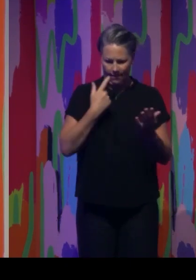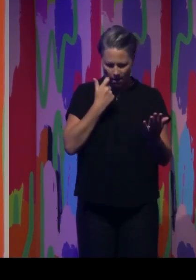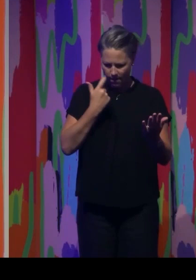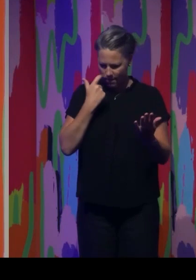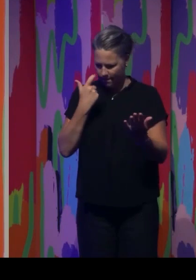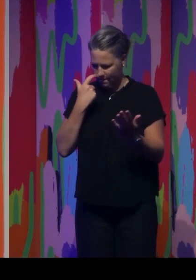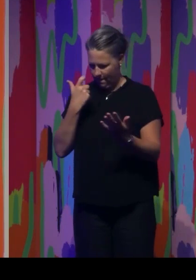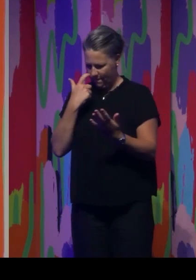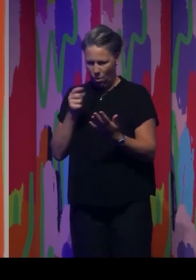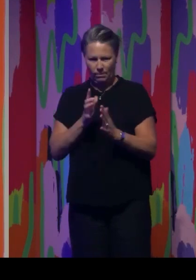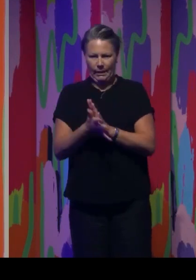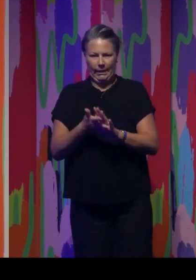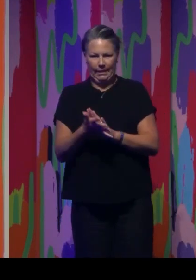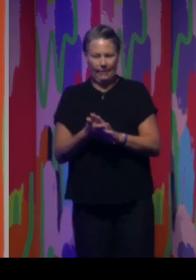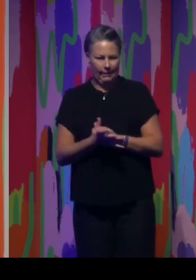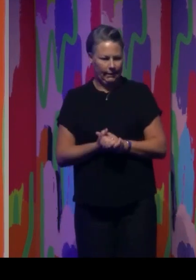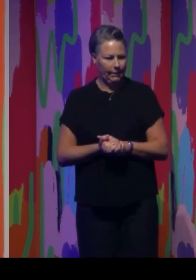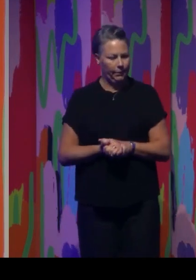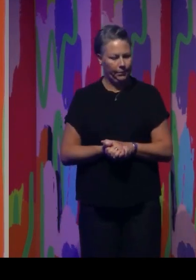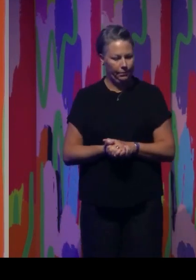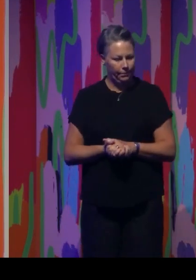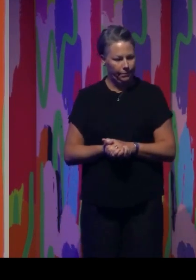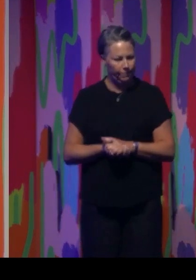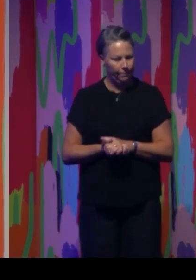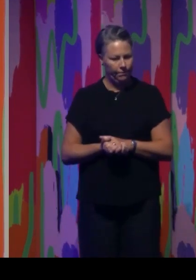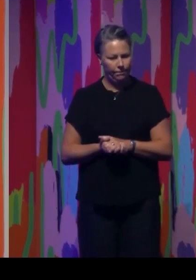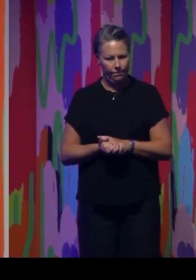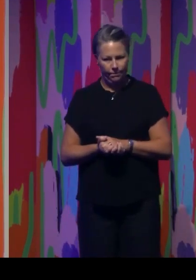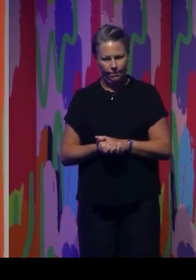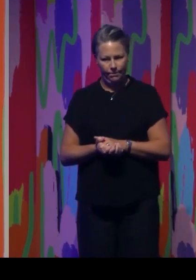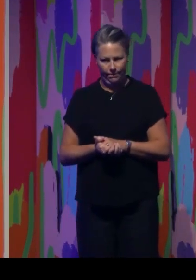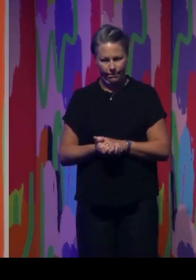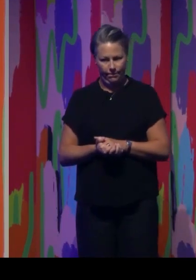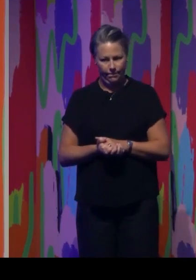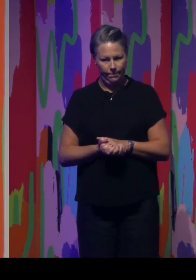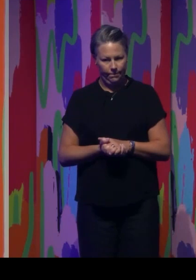হচ্ছে যেটা একেবারেই ভুল এটা আসলে শুধুমাত্র এই যৌনতার অ্যাট্রাকশনের একটা অভাব